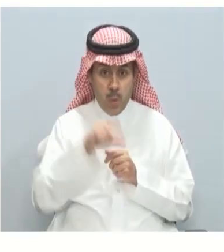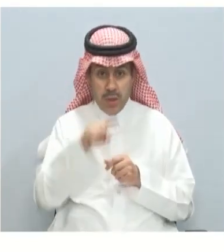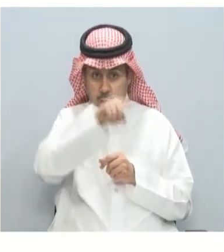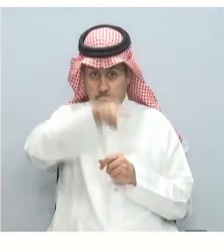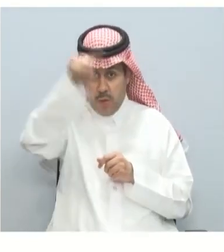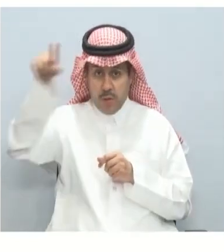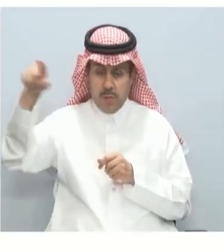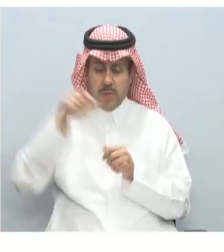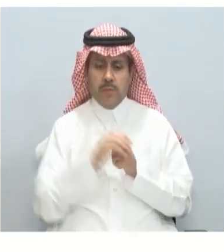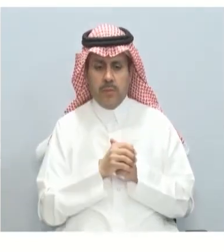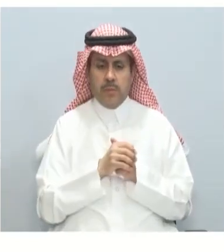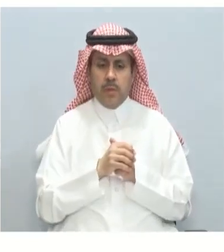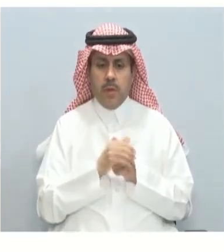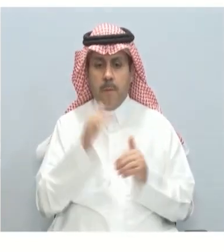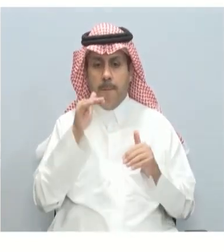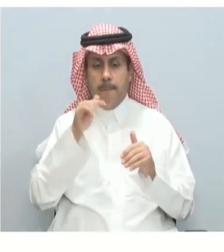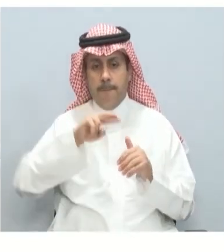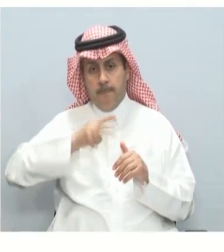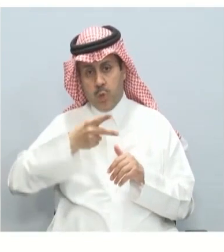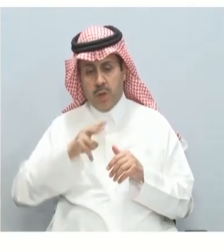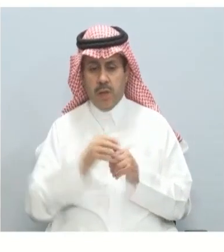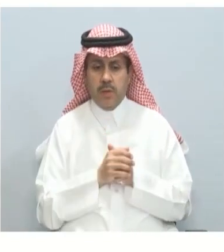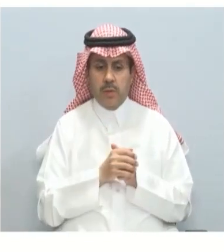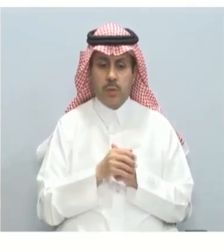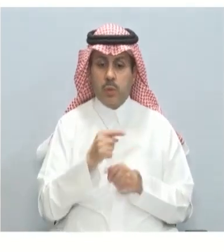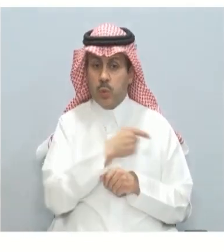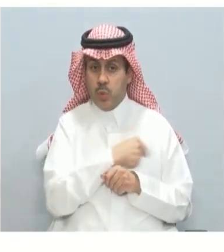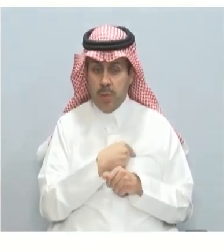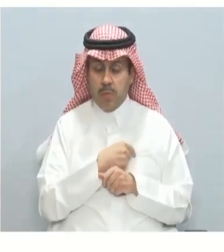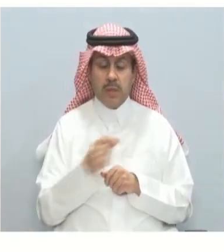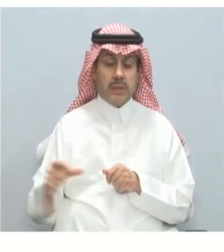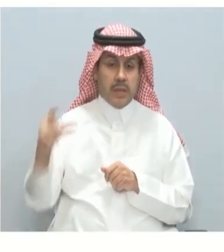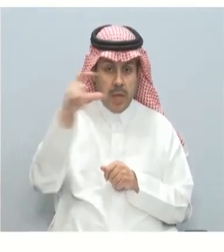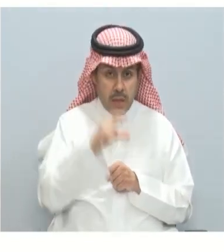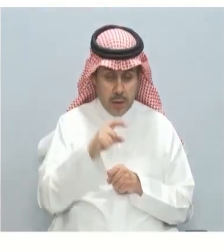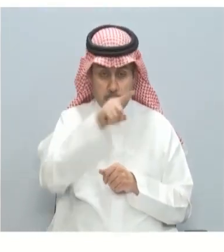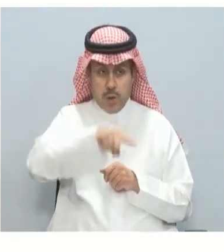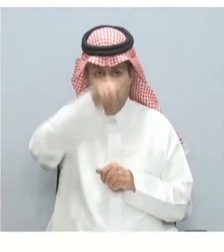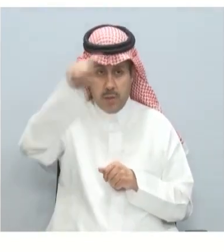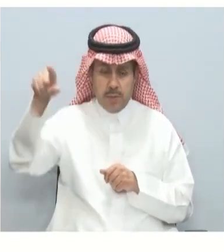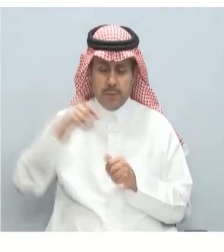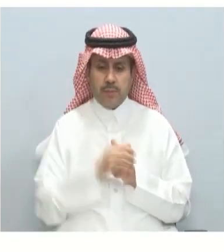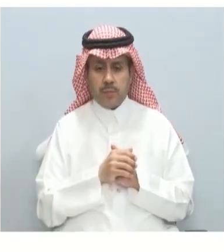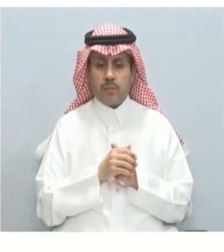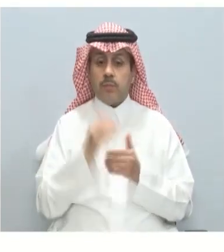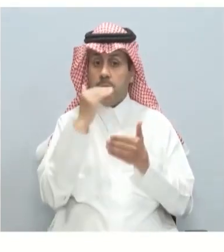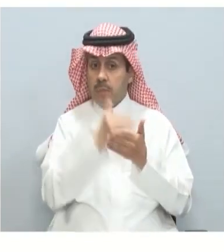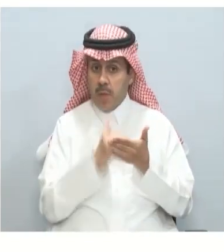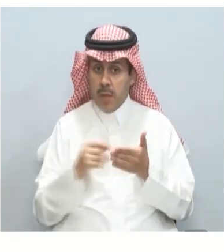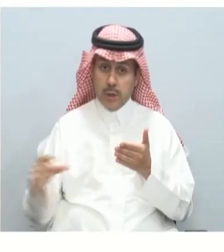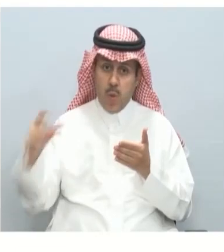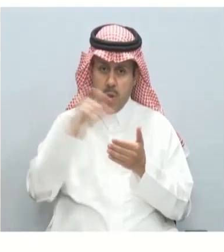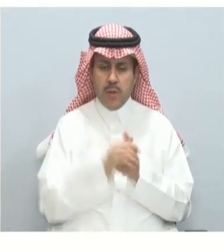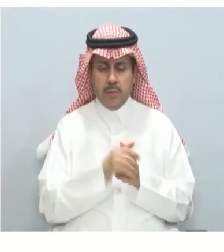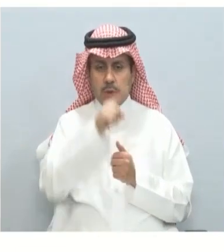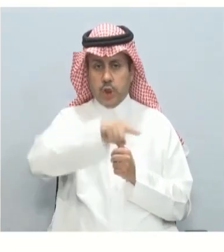التربيعي لمتغير تسمى داله الجذر التربيعي وهي نوع من انواع الدوال الجذريه